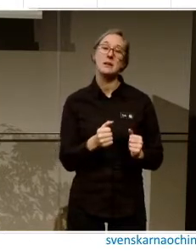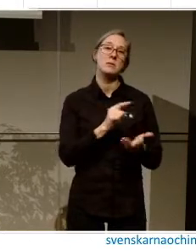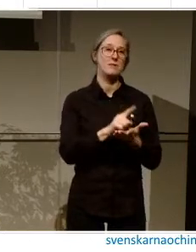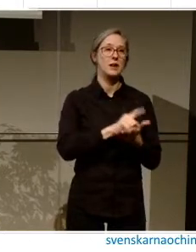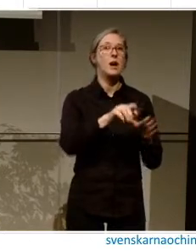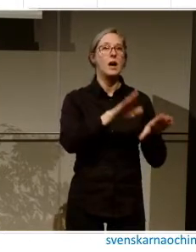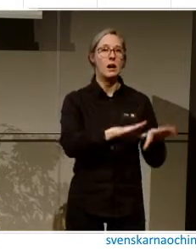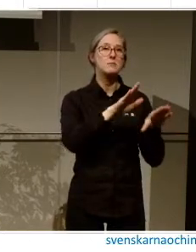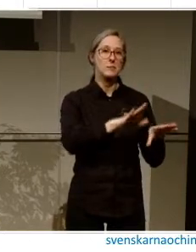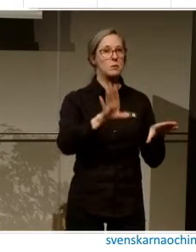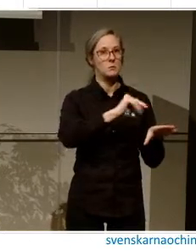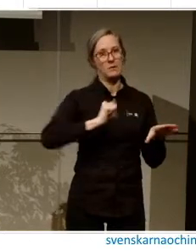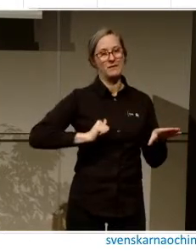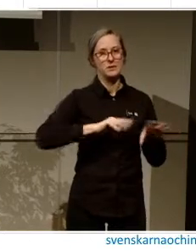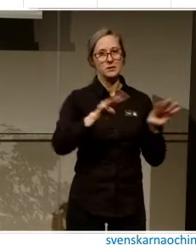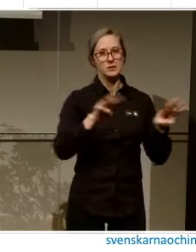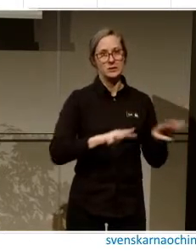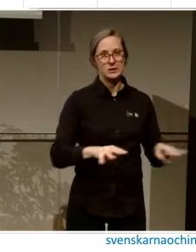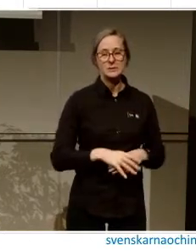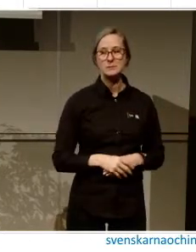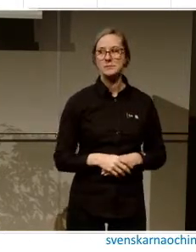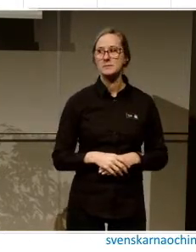det är vanligt att använda internet.